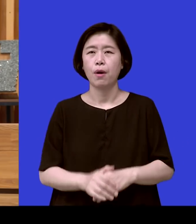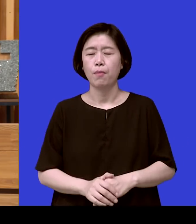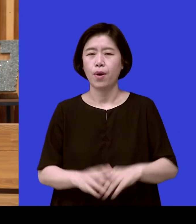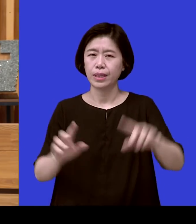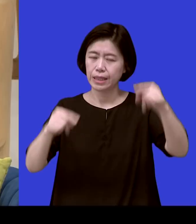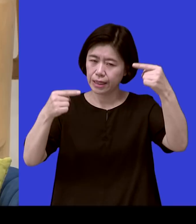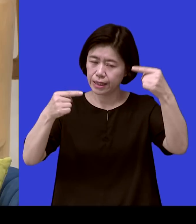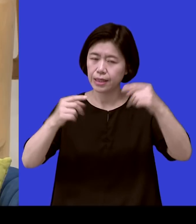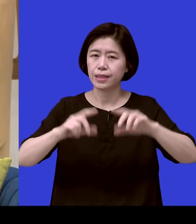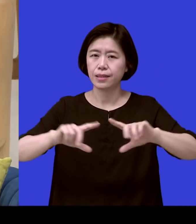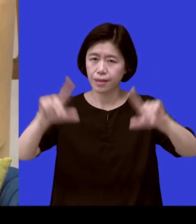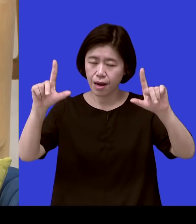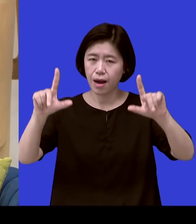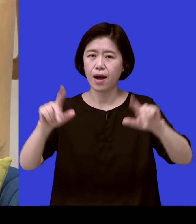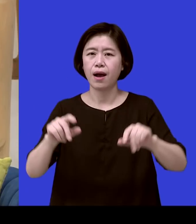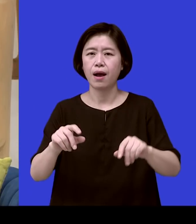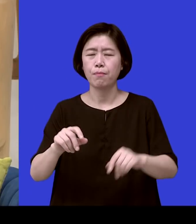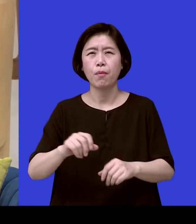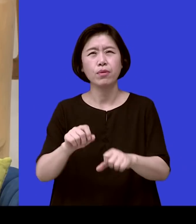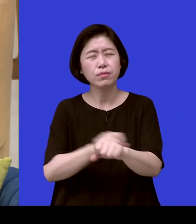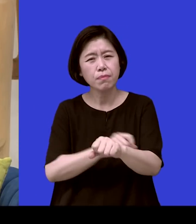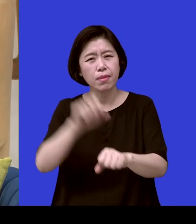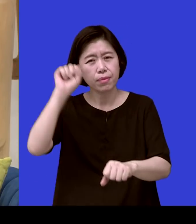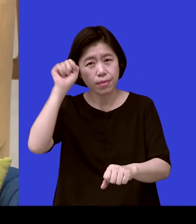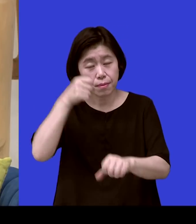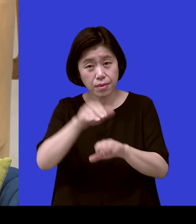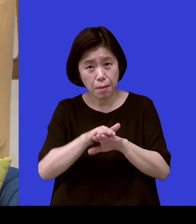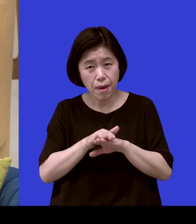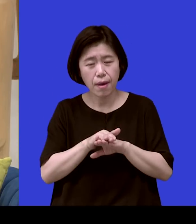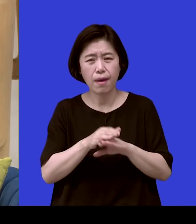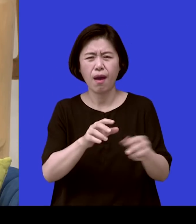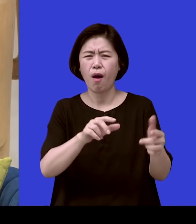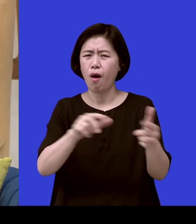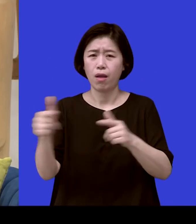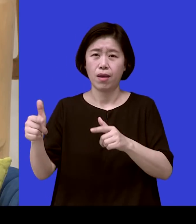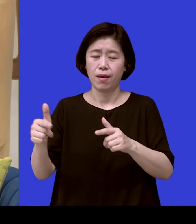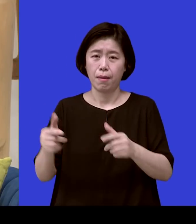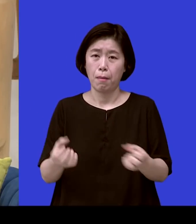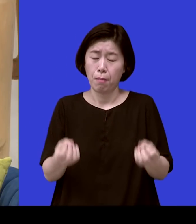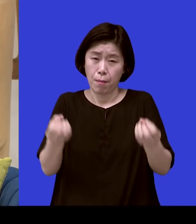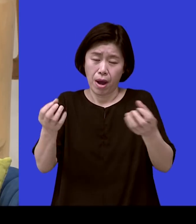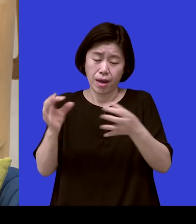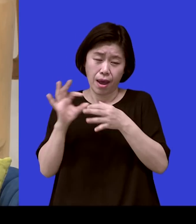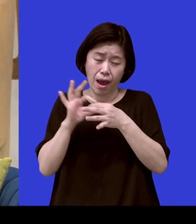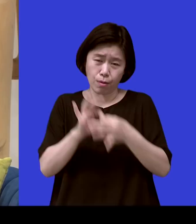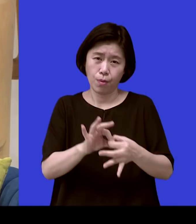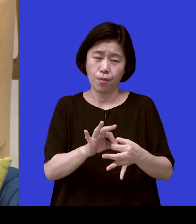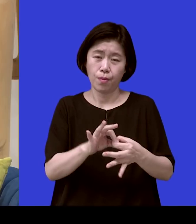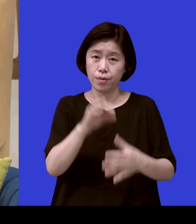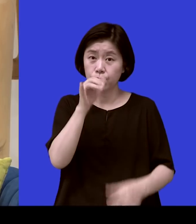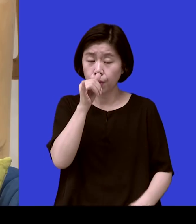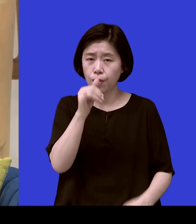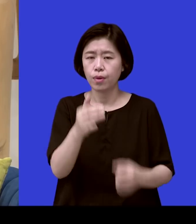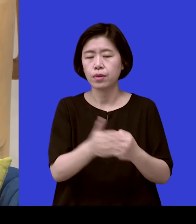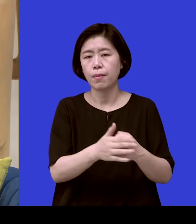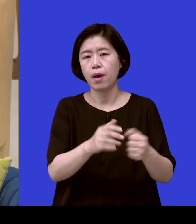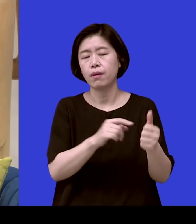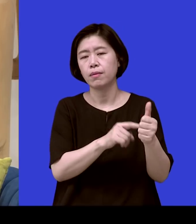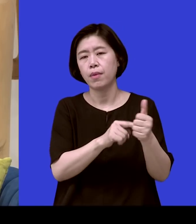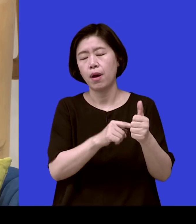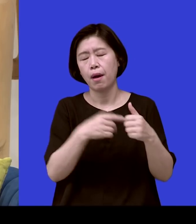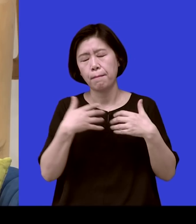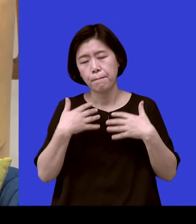송구영신 예배, 예. 1월이 또 특세. 새해 특세 이러다 보니까 그때가 되게 힘들 때였는데